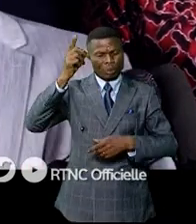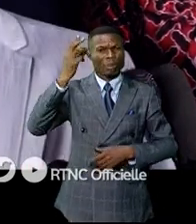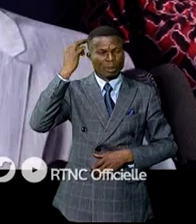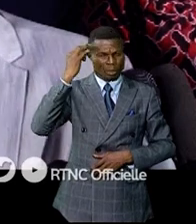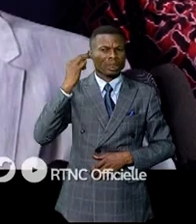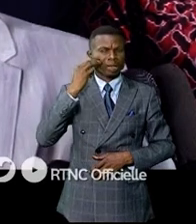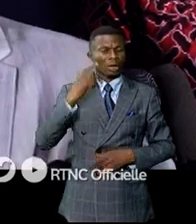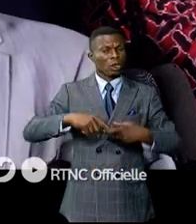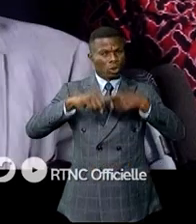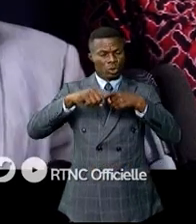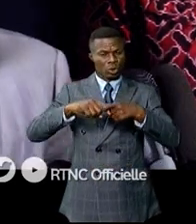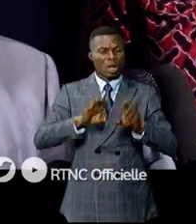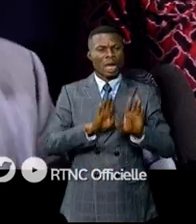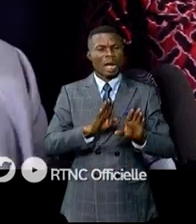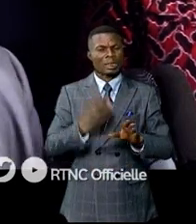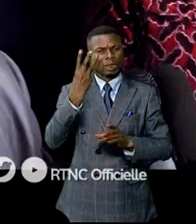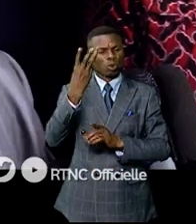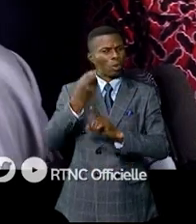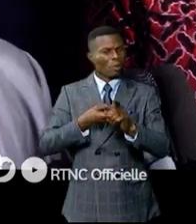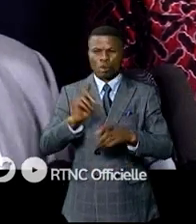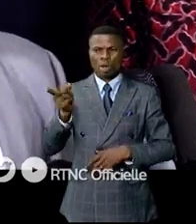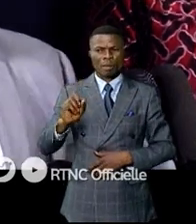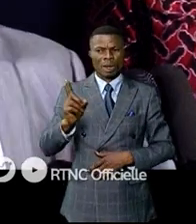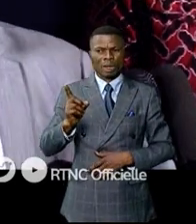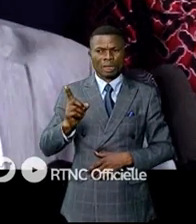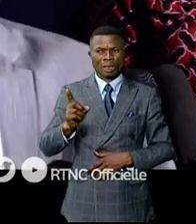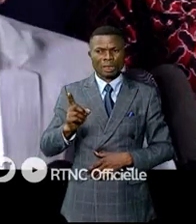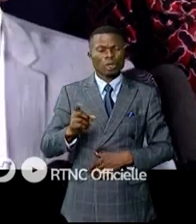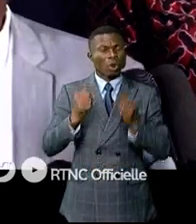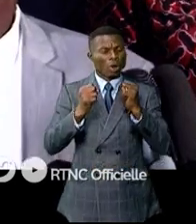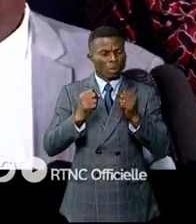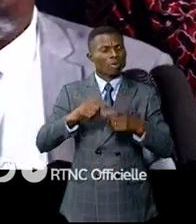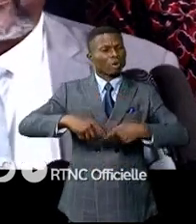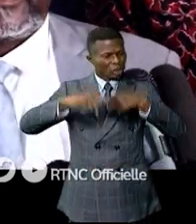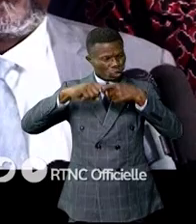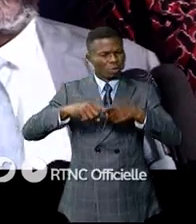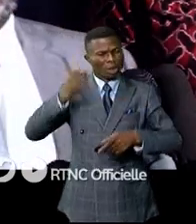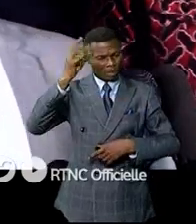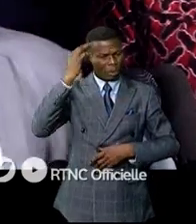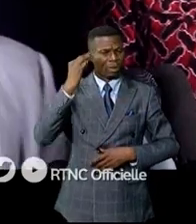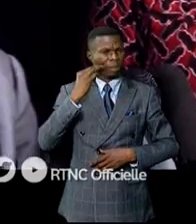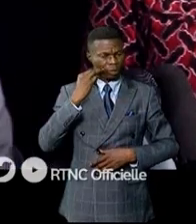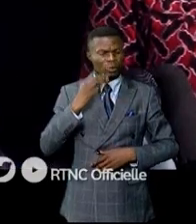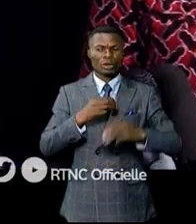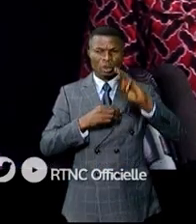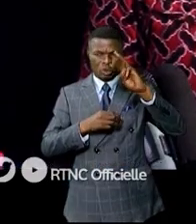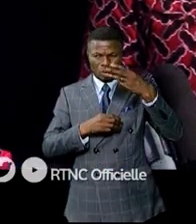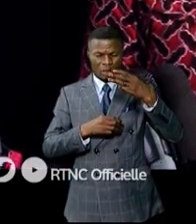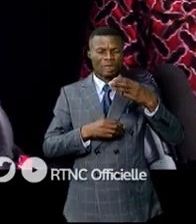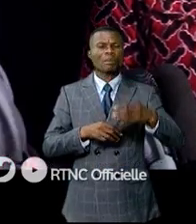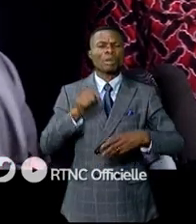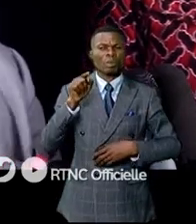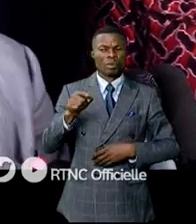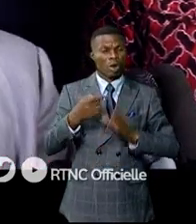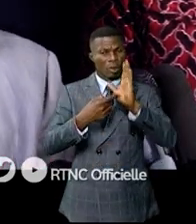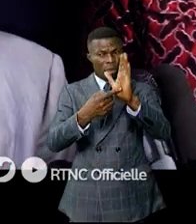suspension ne peut pas dépasser 3 mois. Donc il a le pouvoir de le suspendre. Autre élément, nous avons démontré